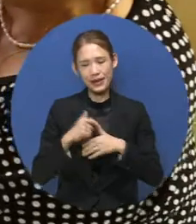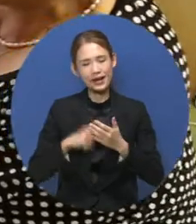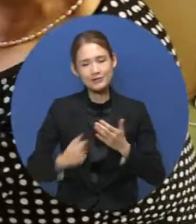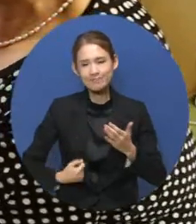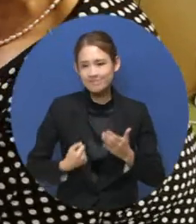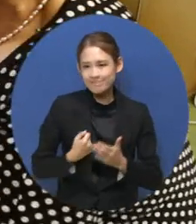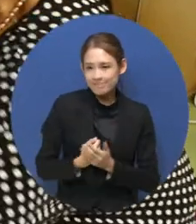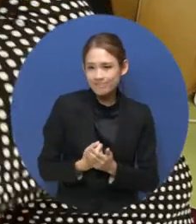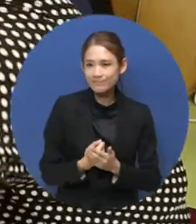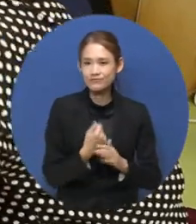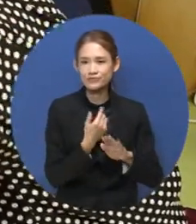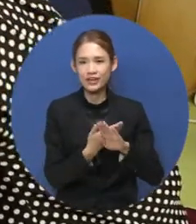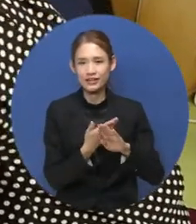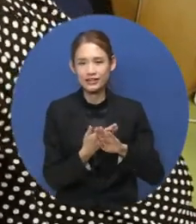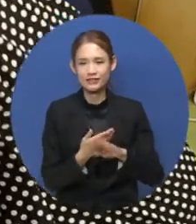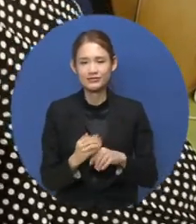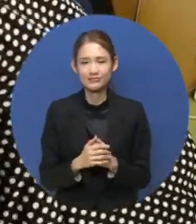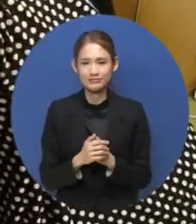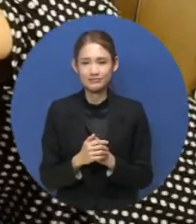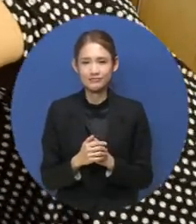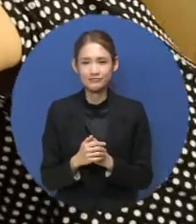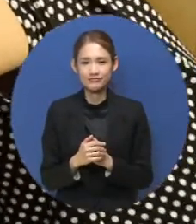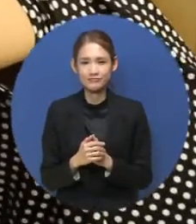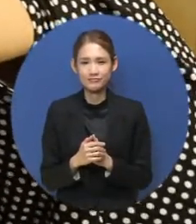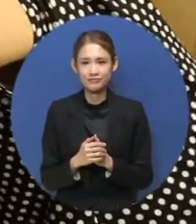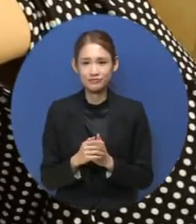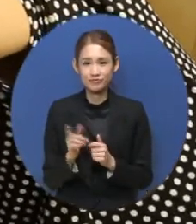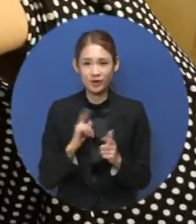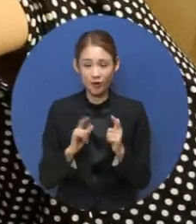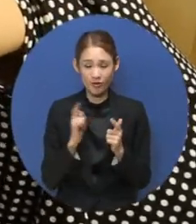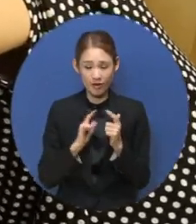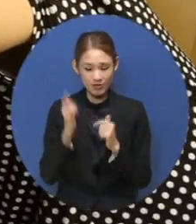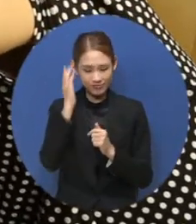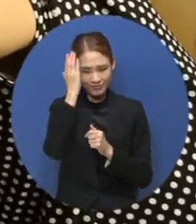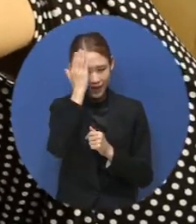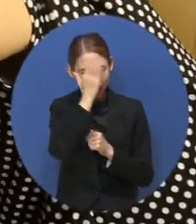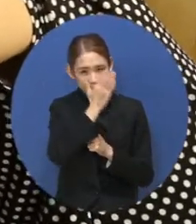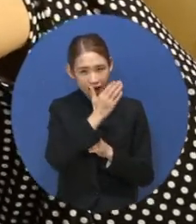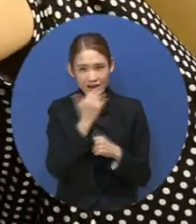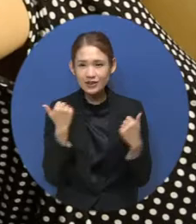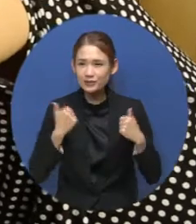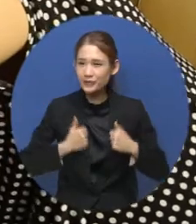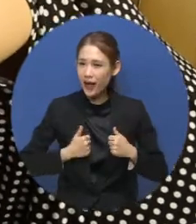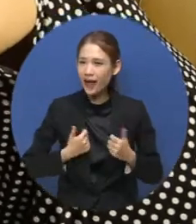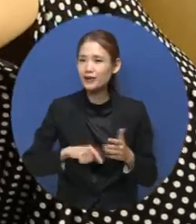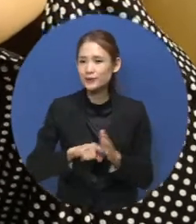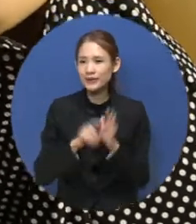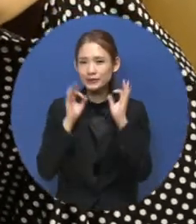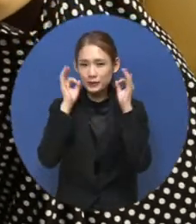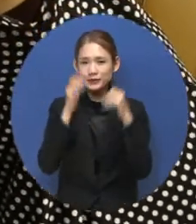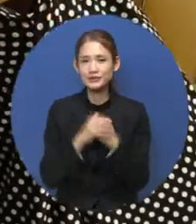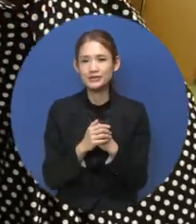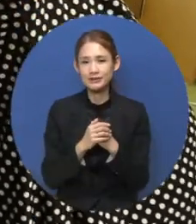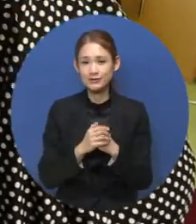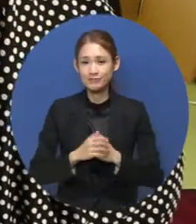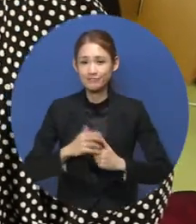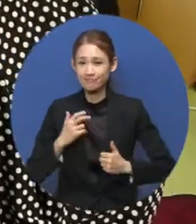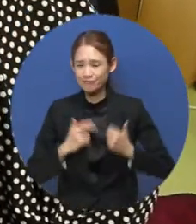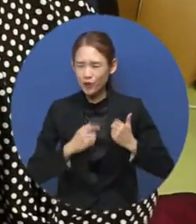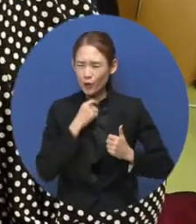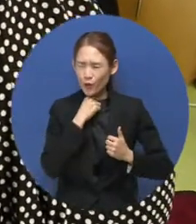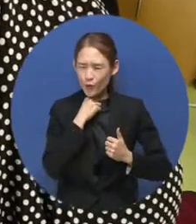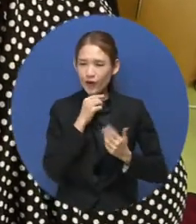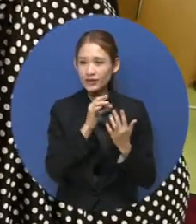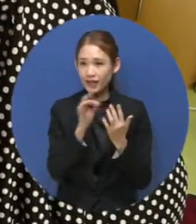달라지니까 그래서 아무래도 더 깔끔하게 입으려고 노력하는 편이죠. 그럼 좀 즐겨 입는다